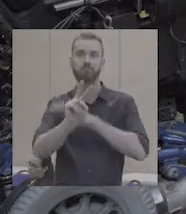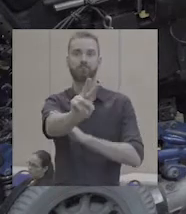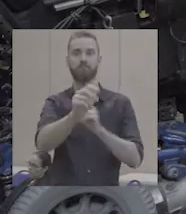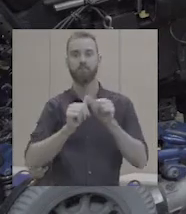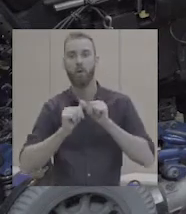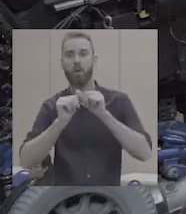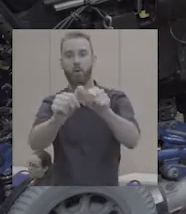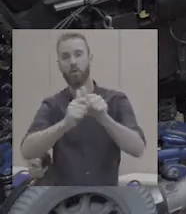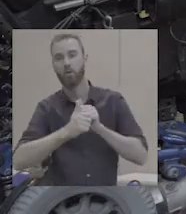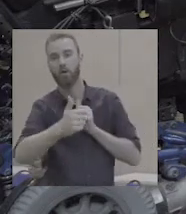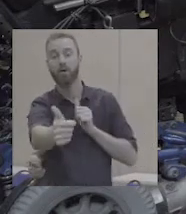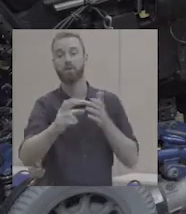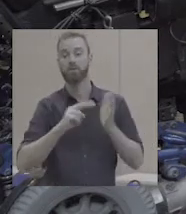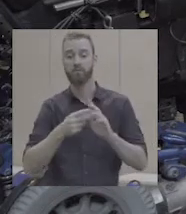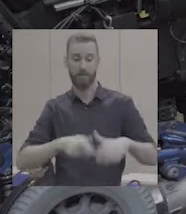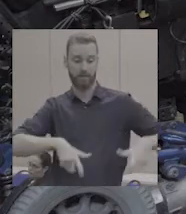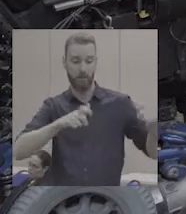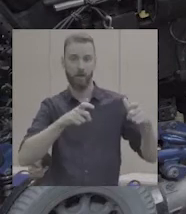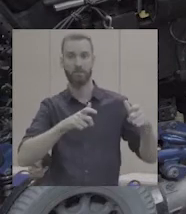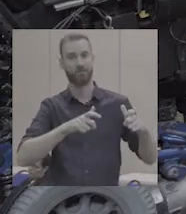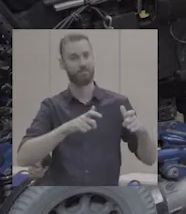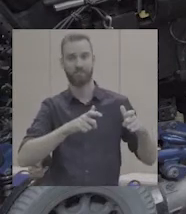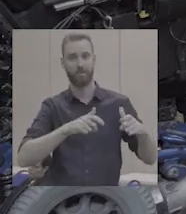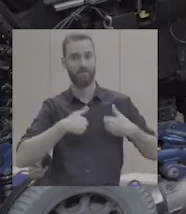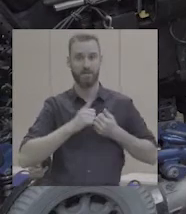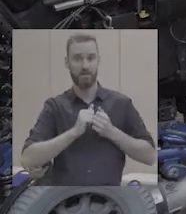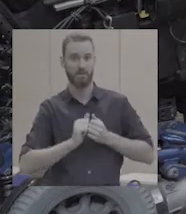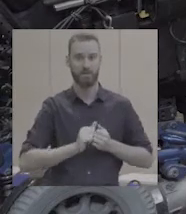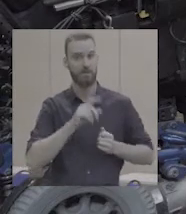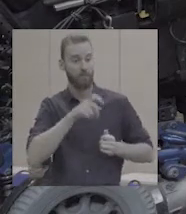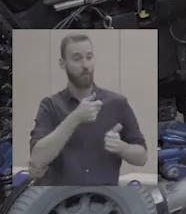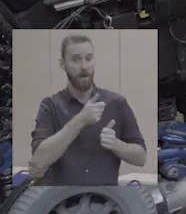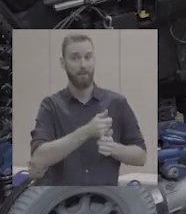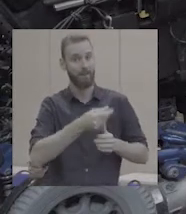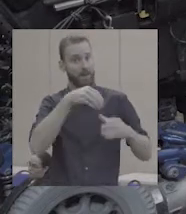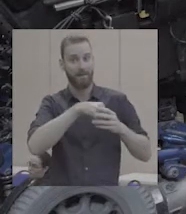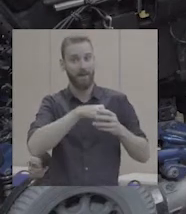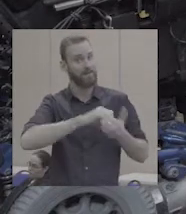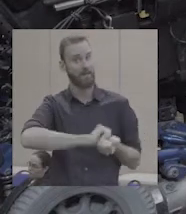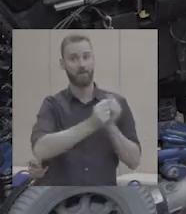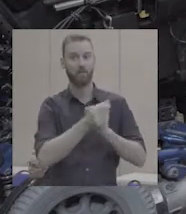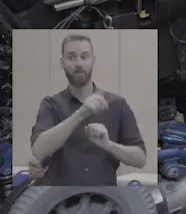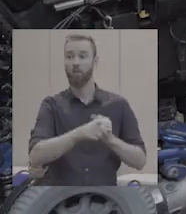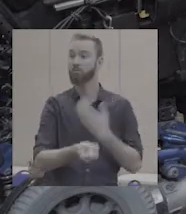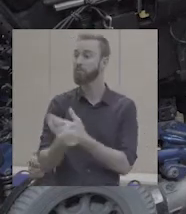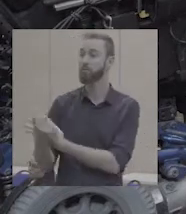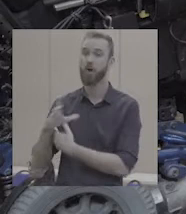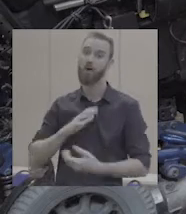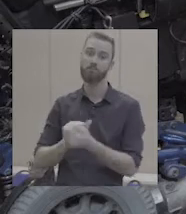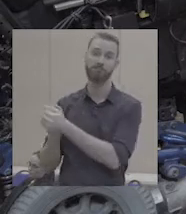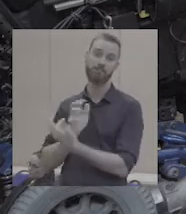terme et de comprendre que cet immeuble-là va vivre et qu'il va devoir se transformer de toute façon quand les besoins vont